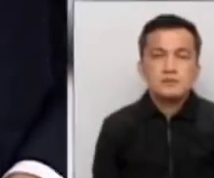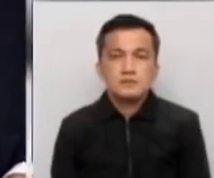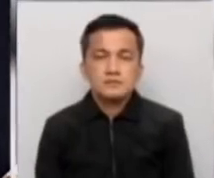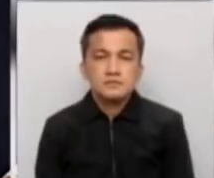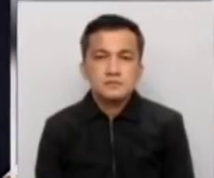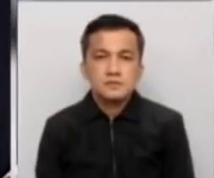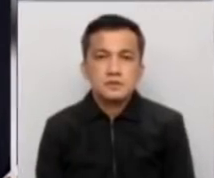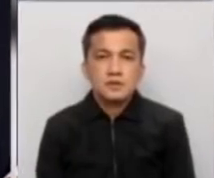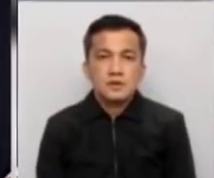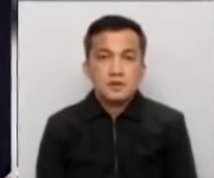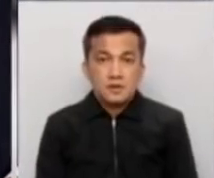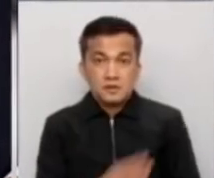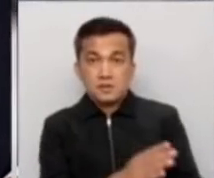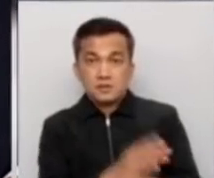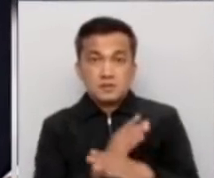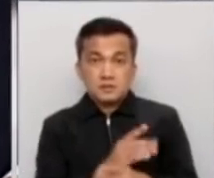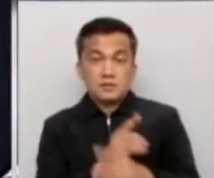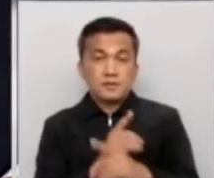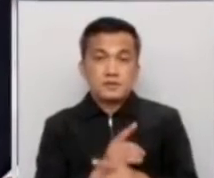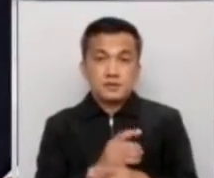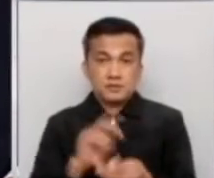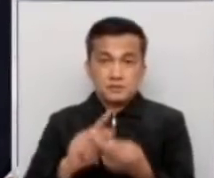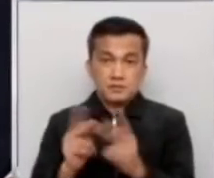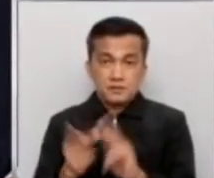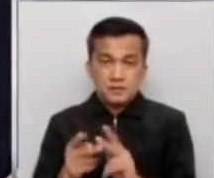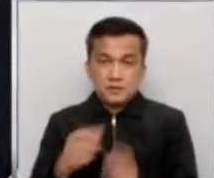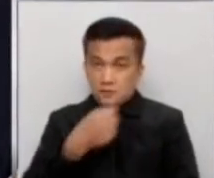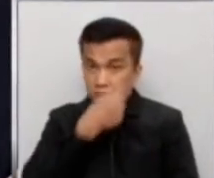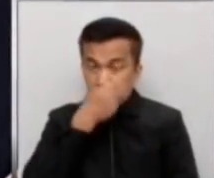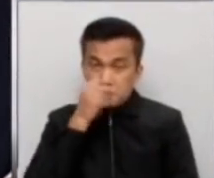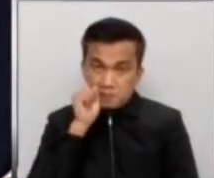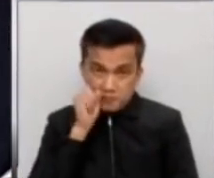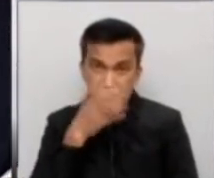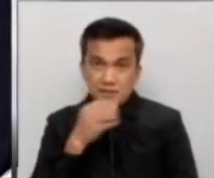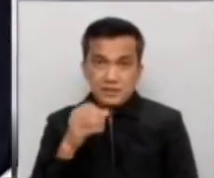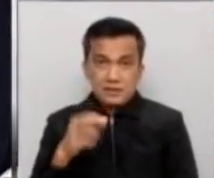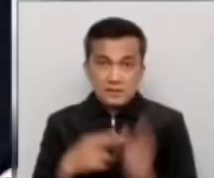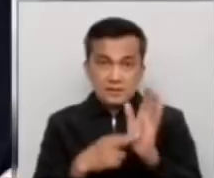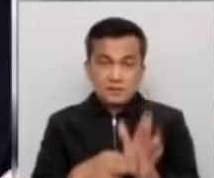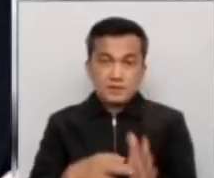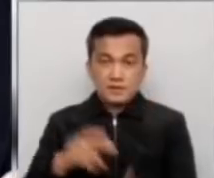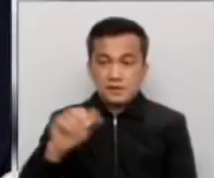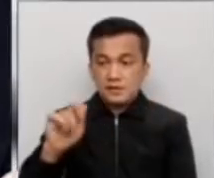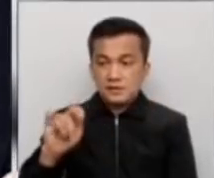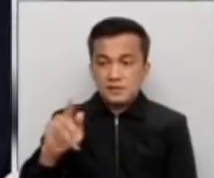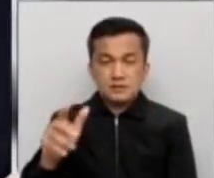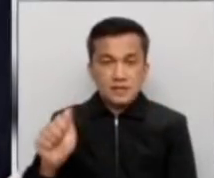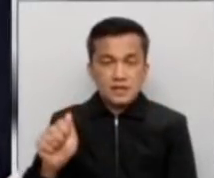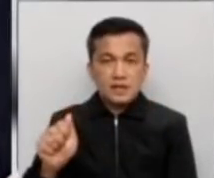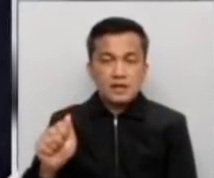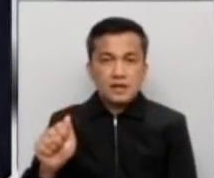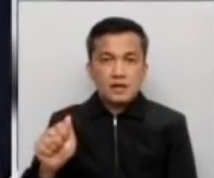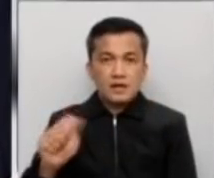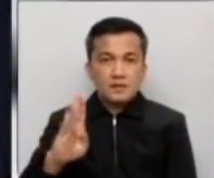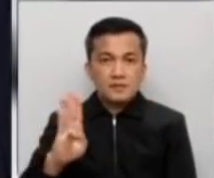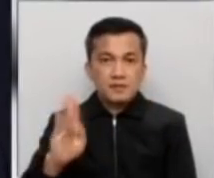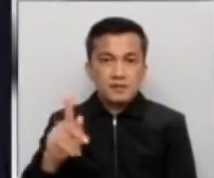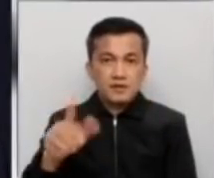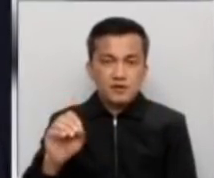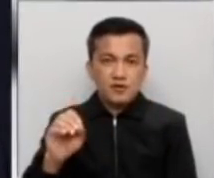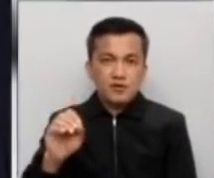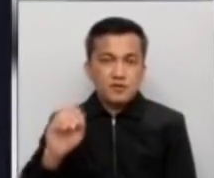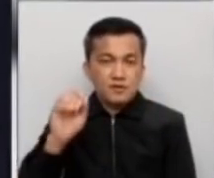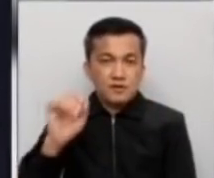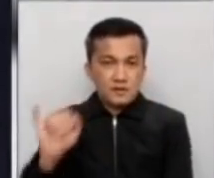Ipinagtanggol ng tambalan ni Senador Manny Pacquiao at Representative Lito Atienza ang BPO industry laban sa plano ng Finance Department at tanggalin ang